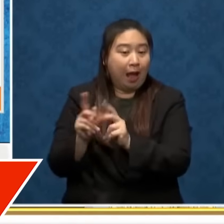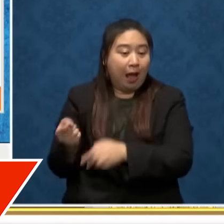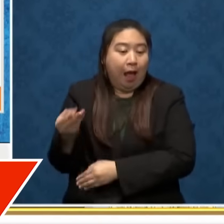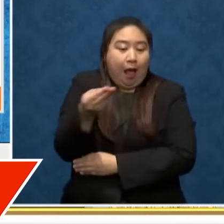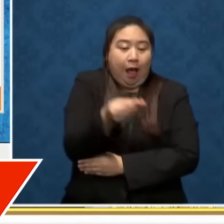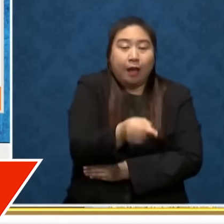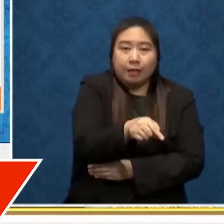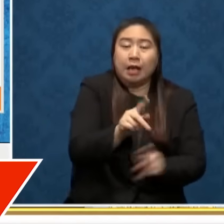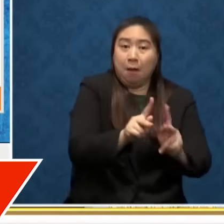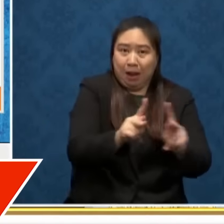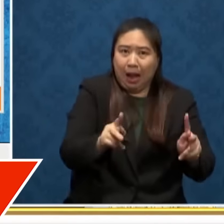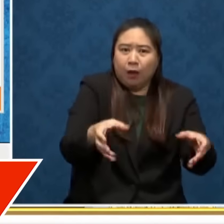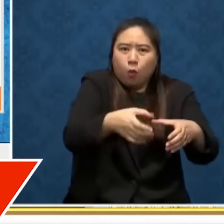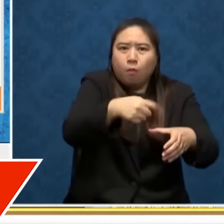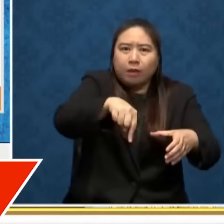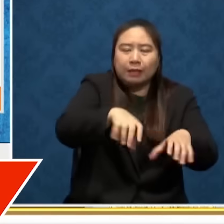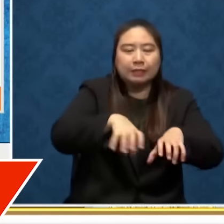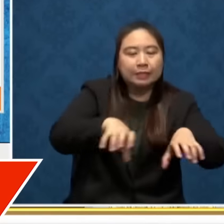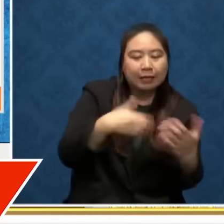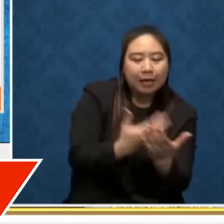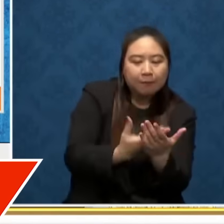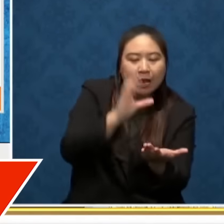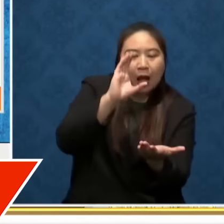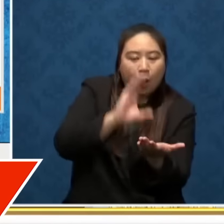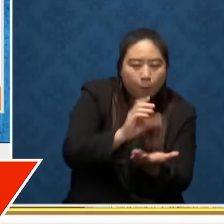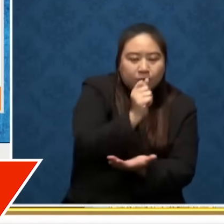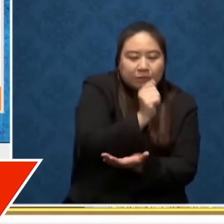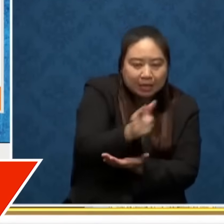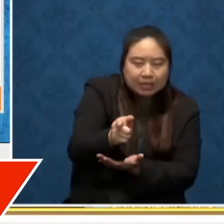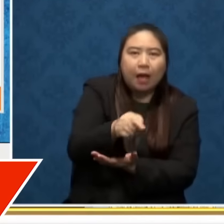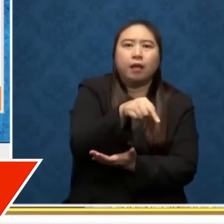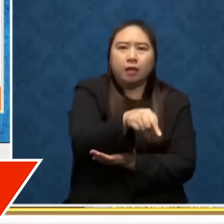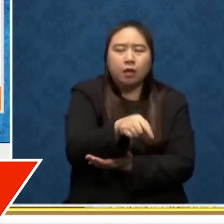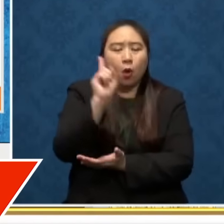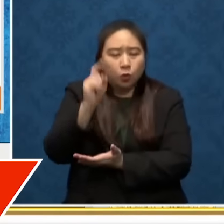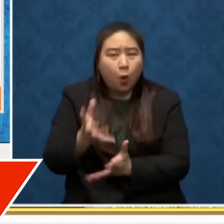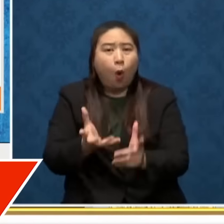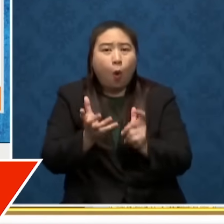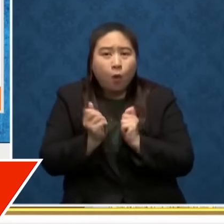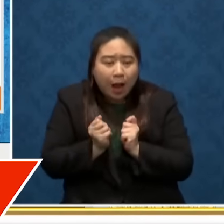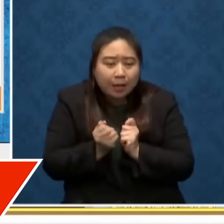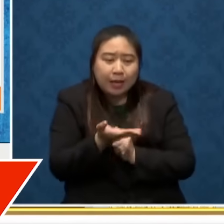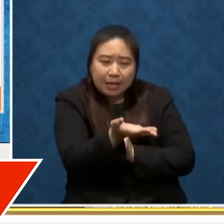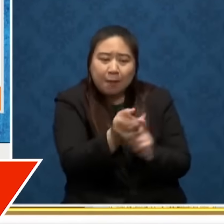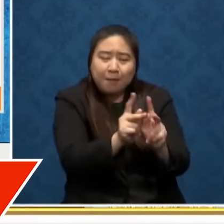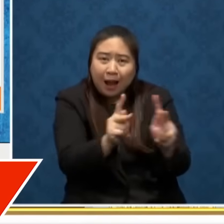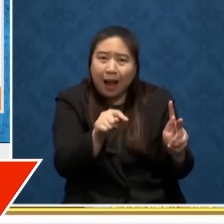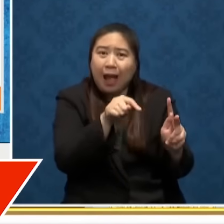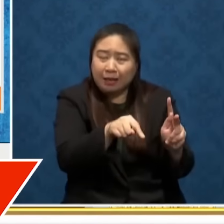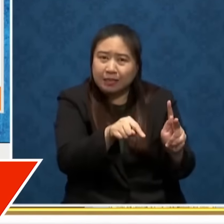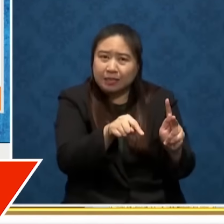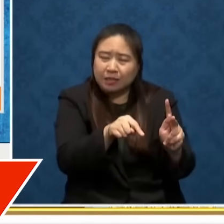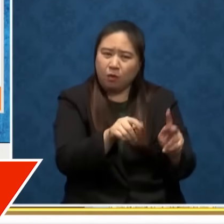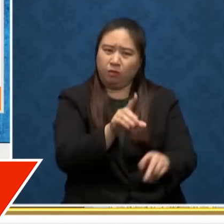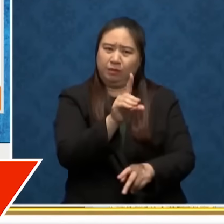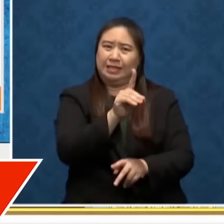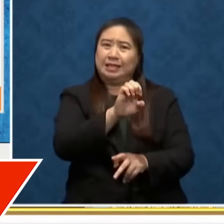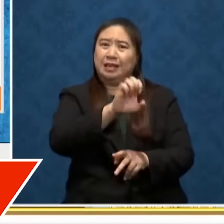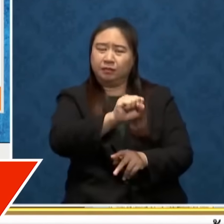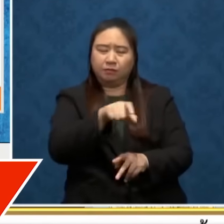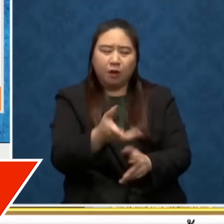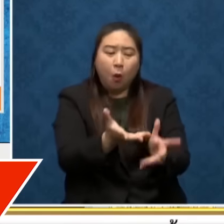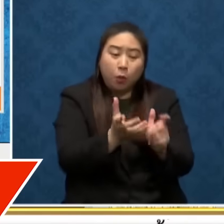นึงในการจัดทํางบประมาณรายจ่ายนะครับจะต้องไปขออนุมัติจากคณะกรรมการดิจิตอลเพื่อเศรษฐกิจและสังคมเพื่อให้